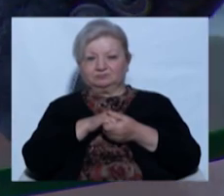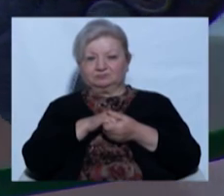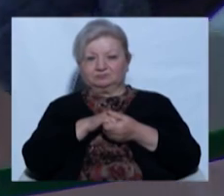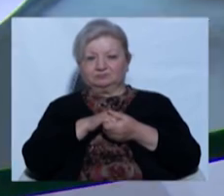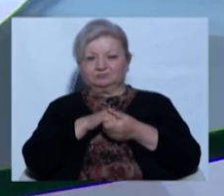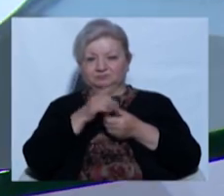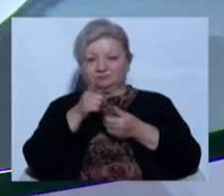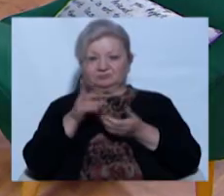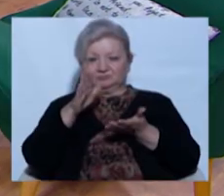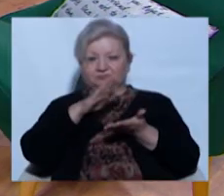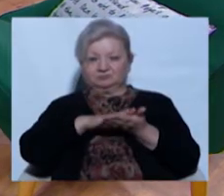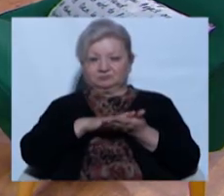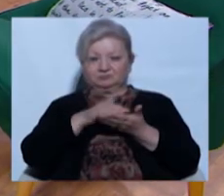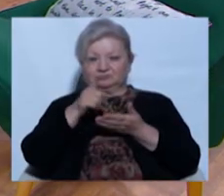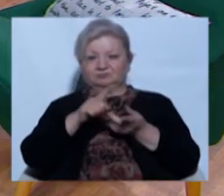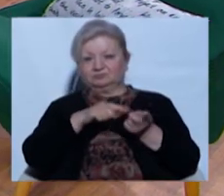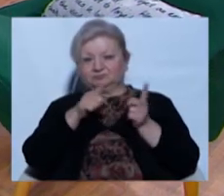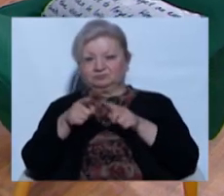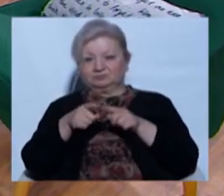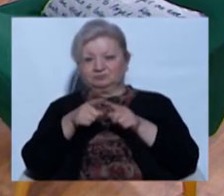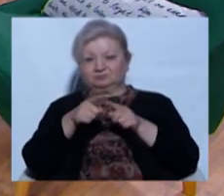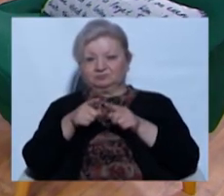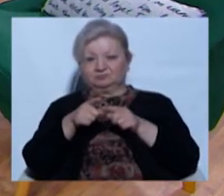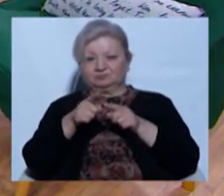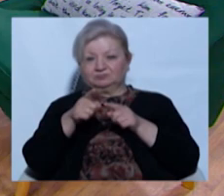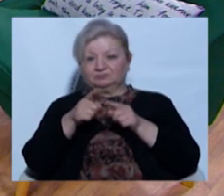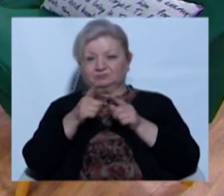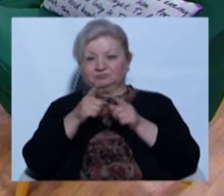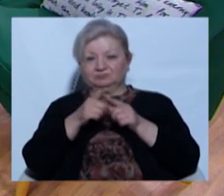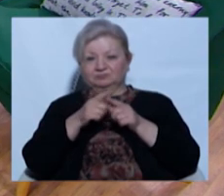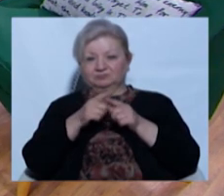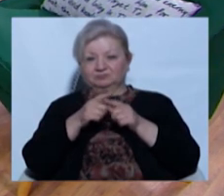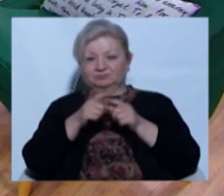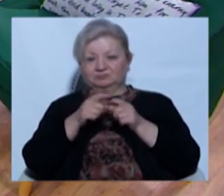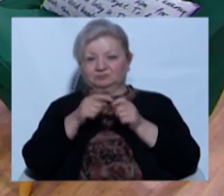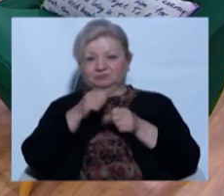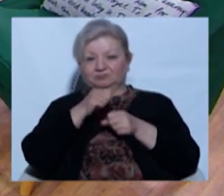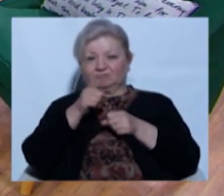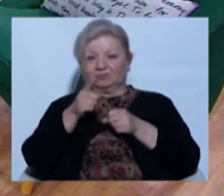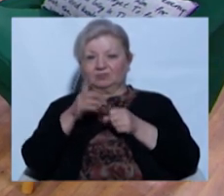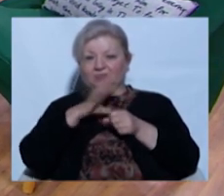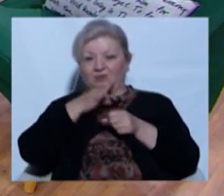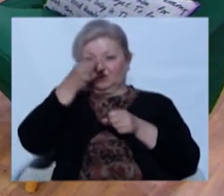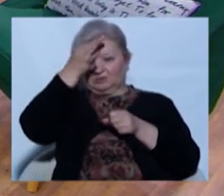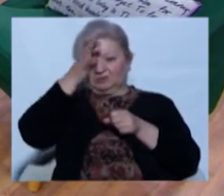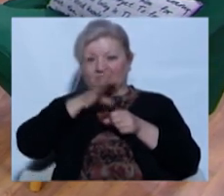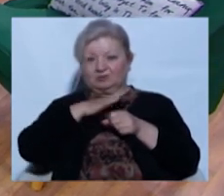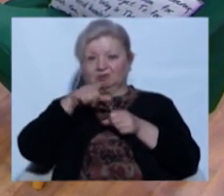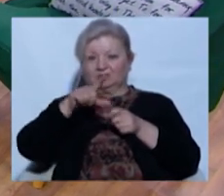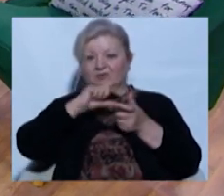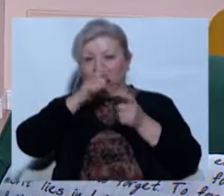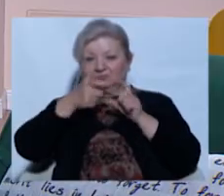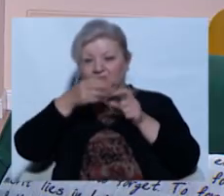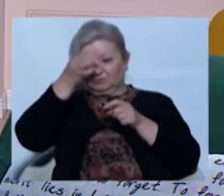პირველი უშბა. გადავდივართ შემდეგ დეტალზე, და ეს არის რაღაც თავახსენეთ და უშბა აუცილებლად მე